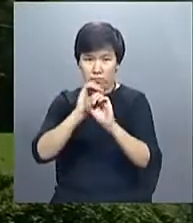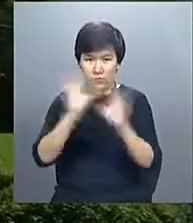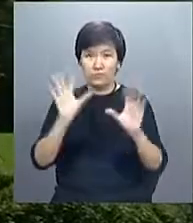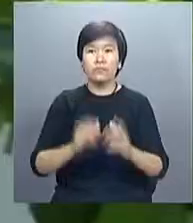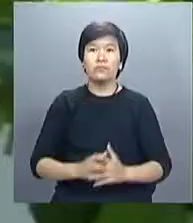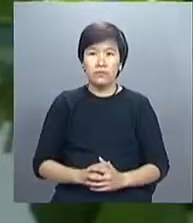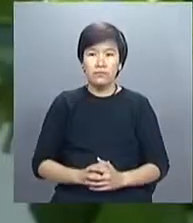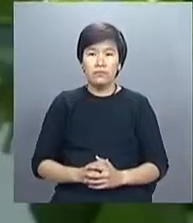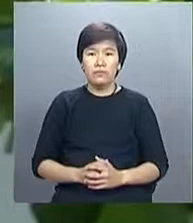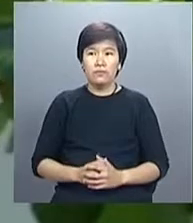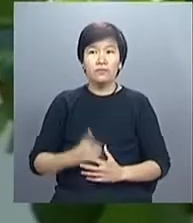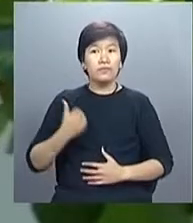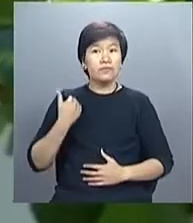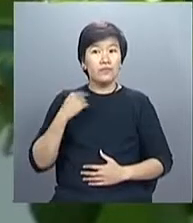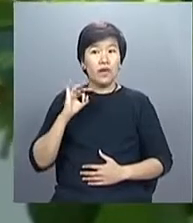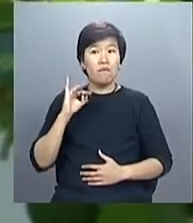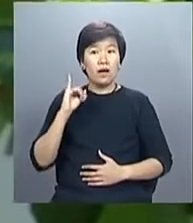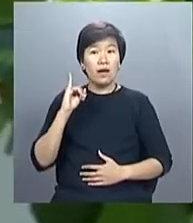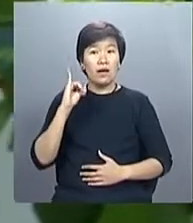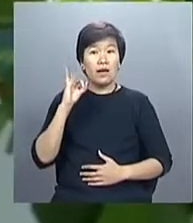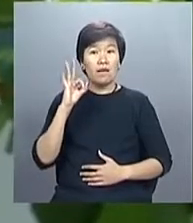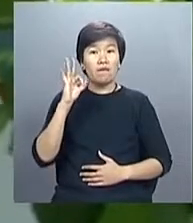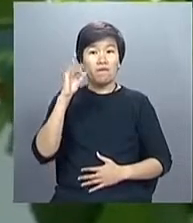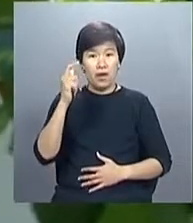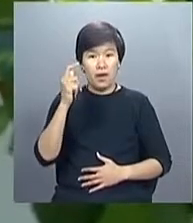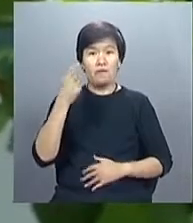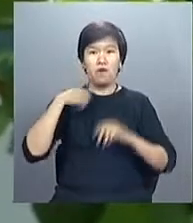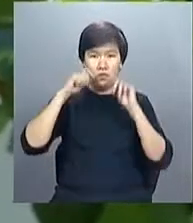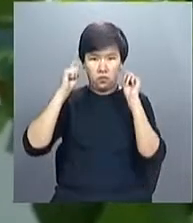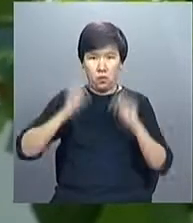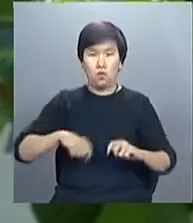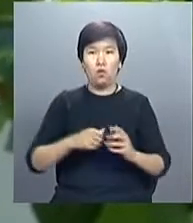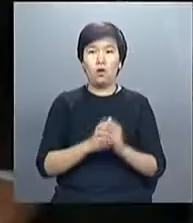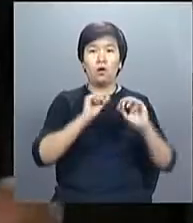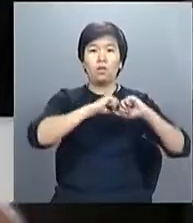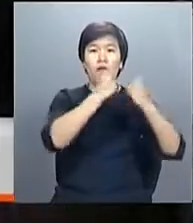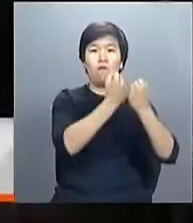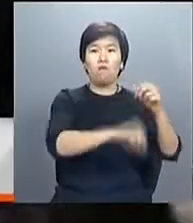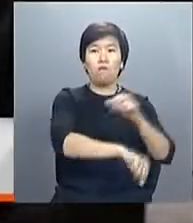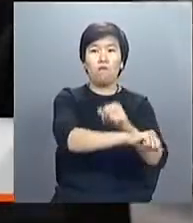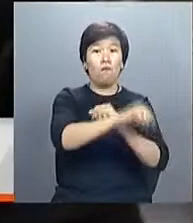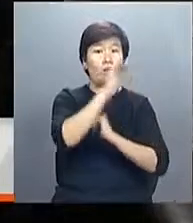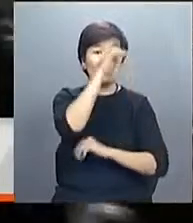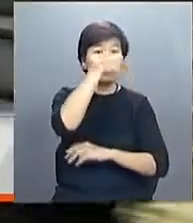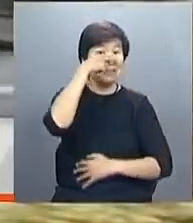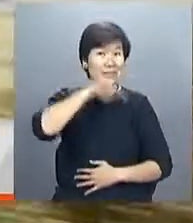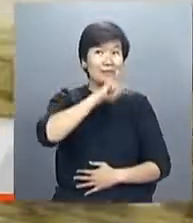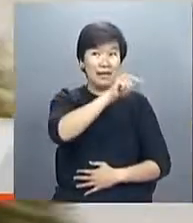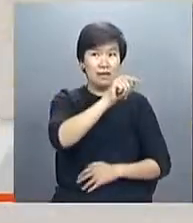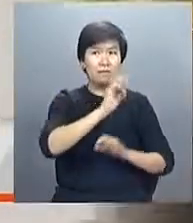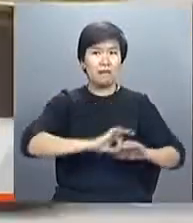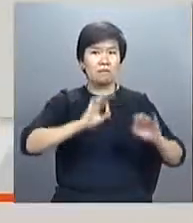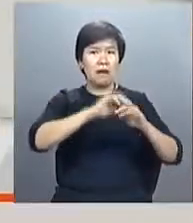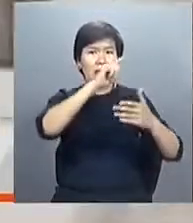เป็นข้อตกลงของฟีฟ่ากับอดีตผู้บริหารของสมาคมฟุตบอลรวมถึงผู้ร้องเรียนเรื่องความไม่โปร่งใสในการเลือกตั้งด้วยน